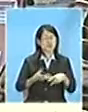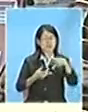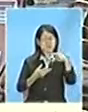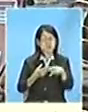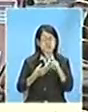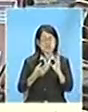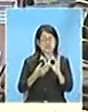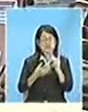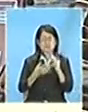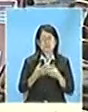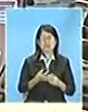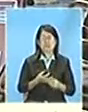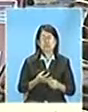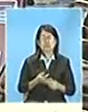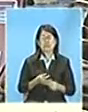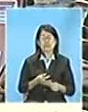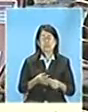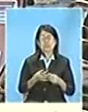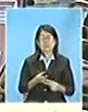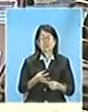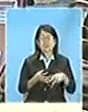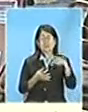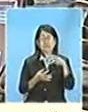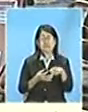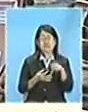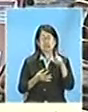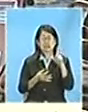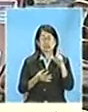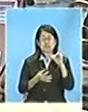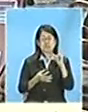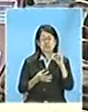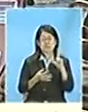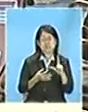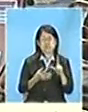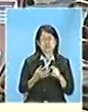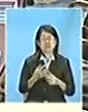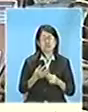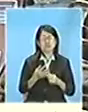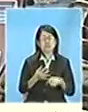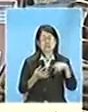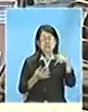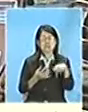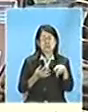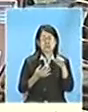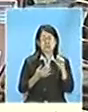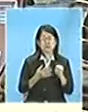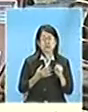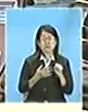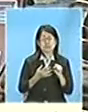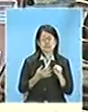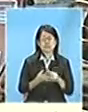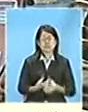สุนทรพิพิธนางพิไลพันธ์สมบัติสิรินายพิสิทธิ์เกตผาสุก